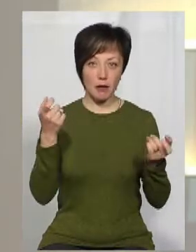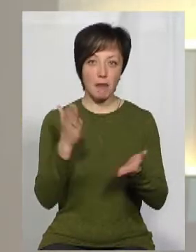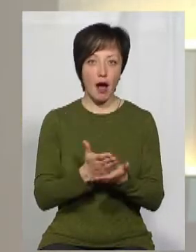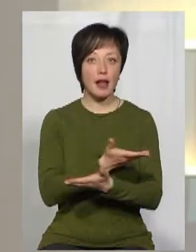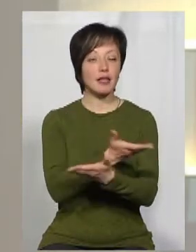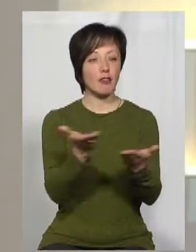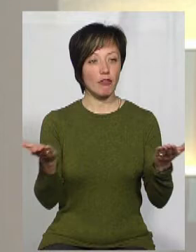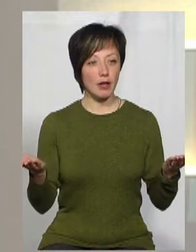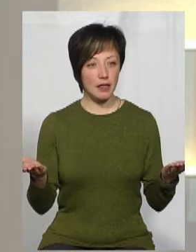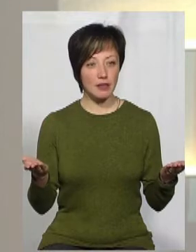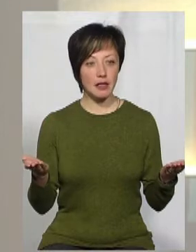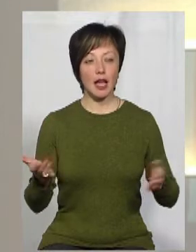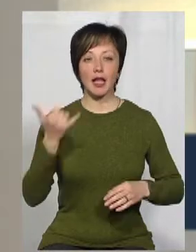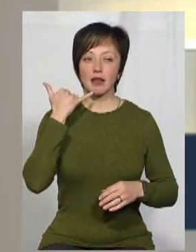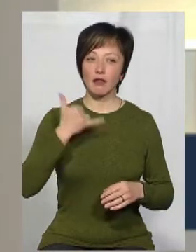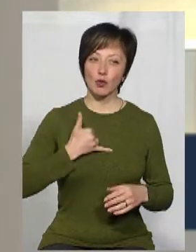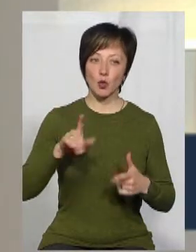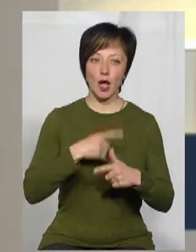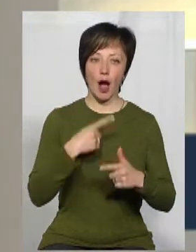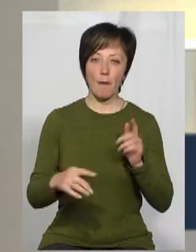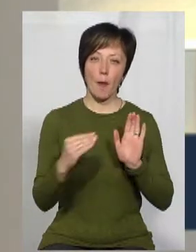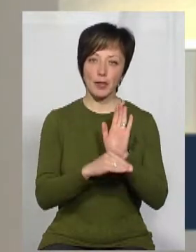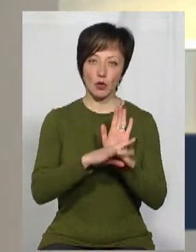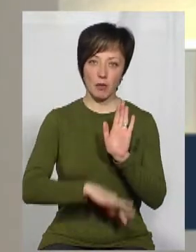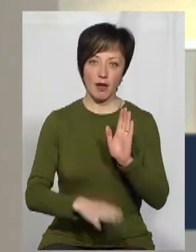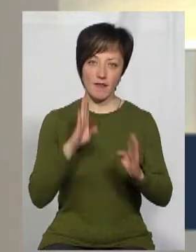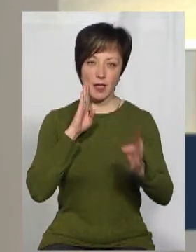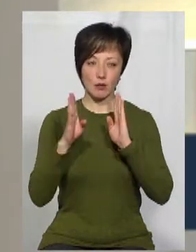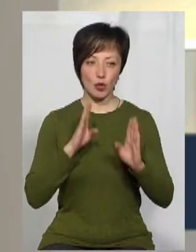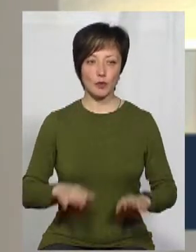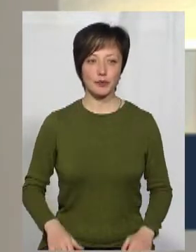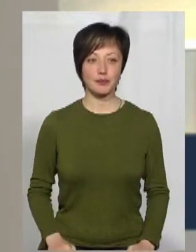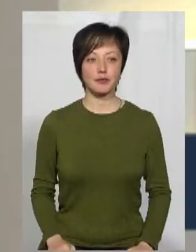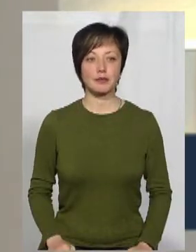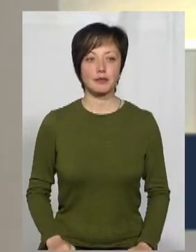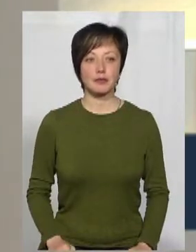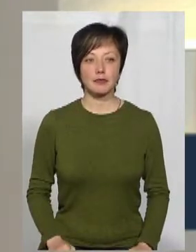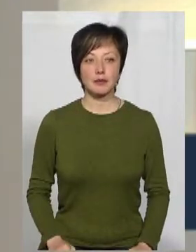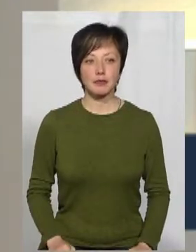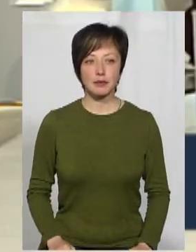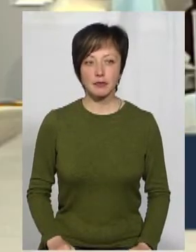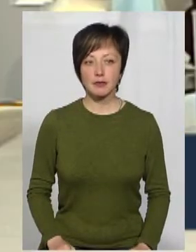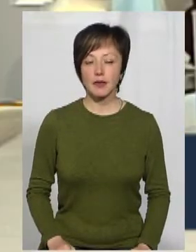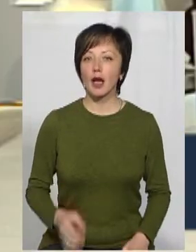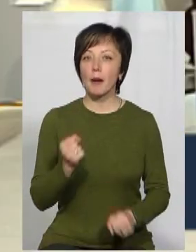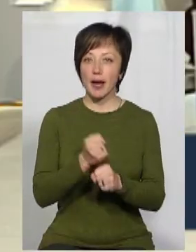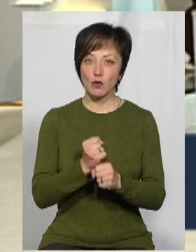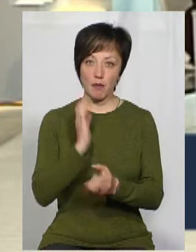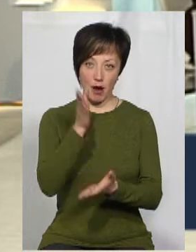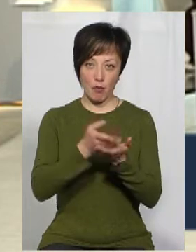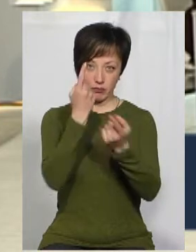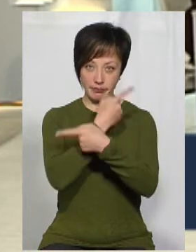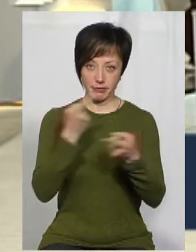маєте, шановні телеглядачі, і ви телефонуйте або пишіть у коментарях під прямою трансляцією у Фейсбук, бо ж працюємо